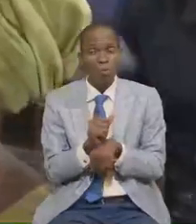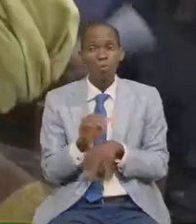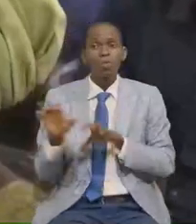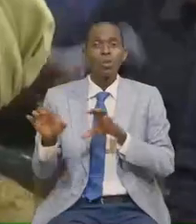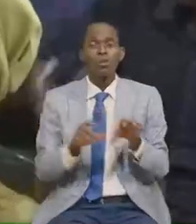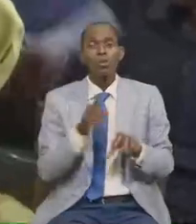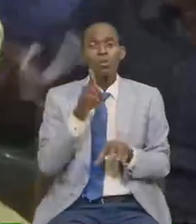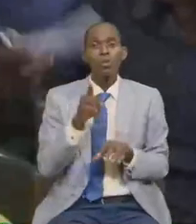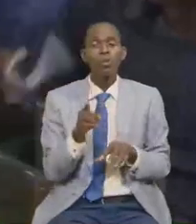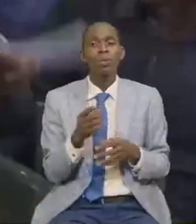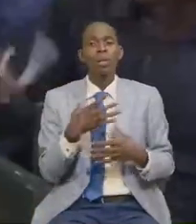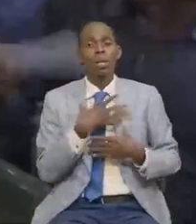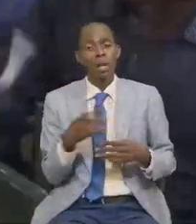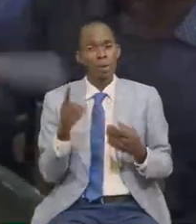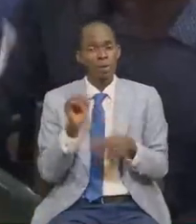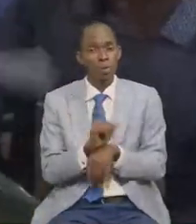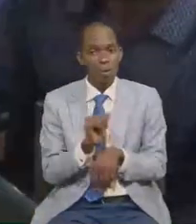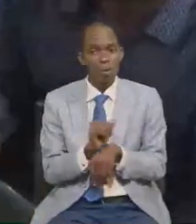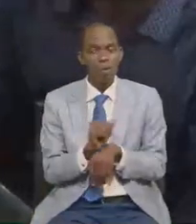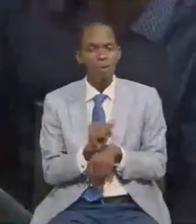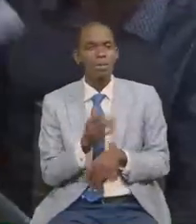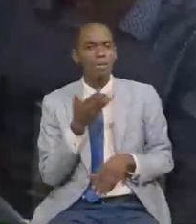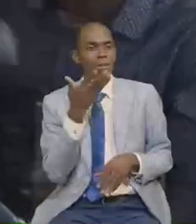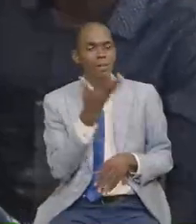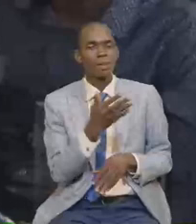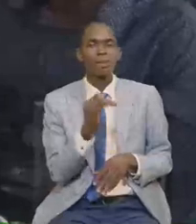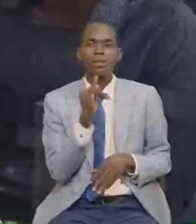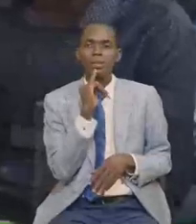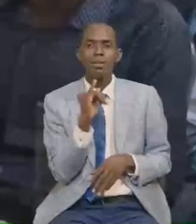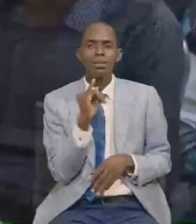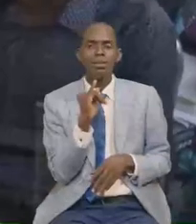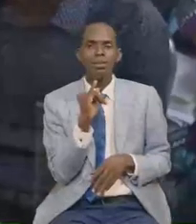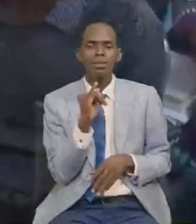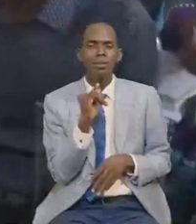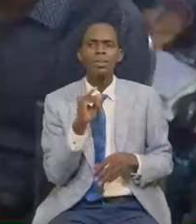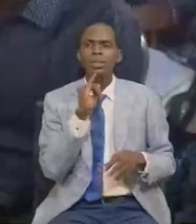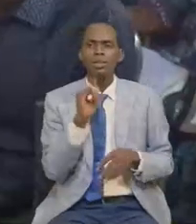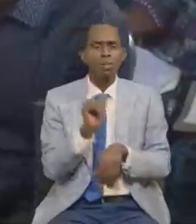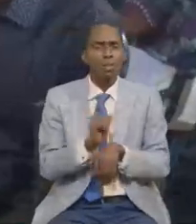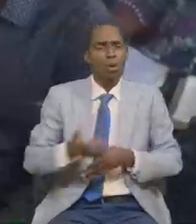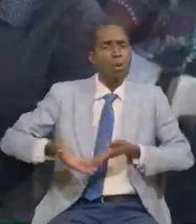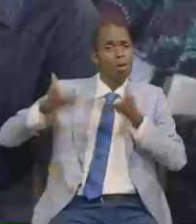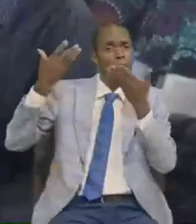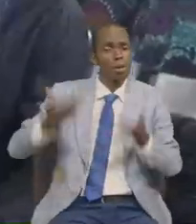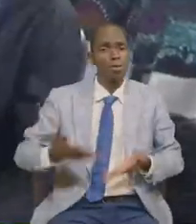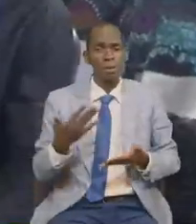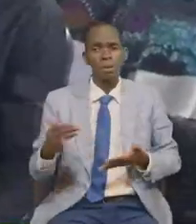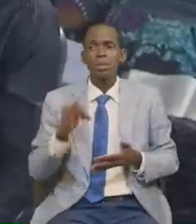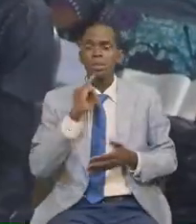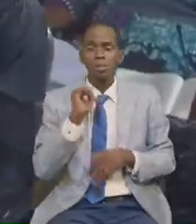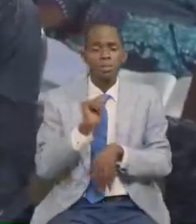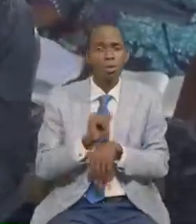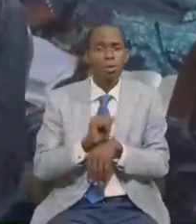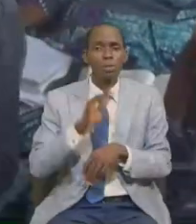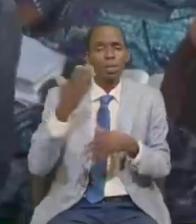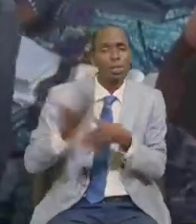travailler? Ou bien, le travail est-il un fardeau pour toi? Est-ce que c'est une distraction pour toi? Répondez non!